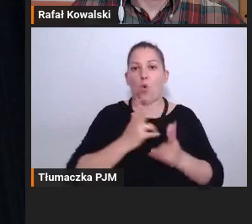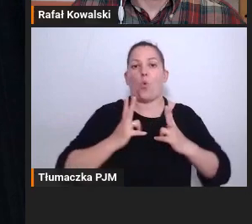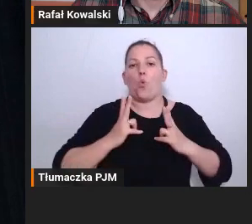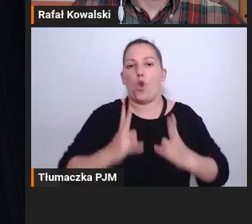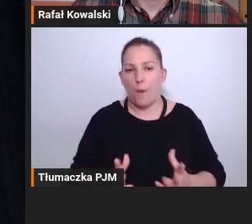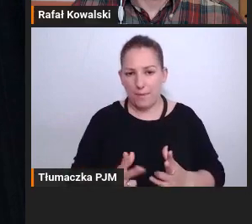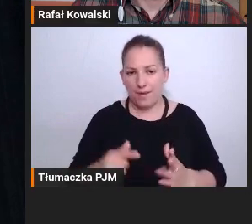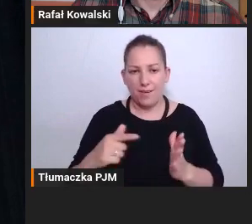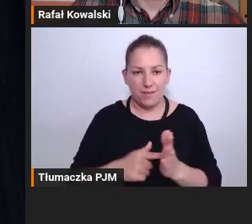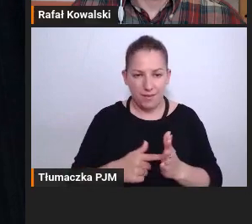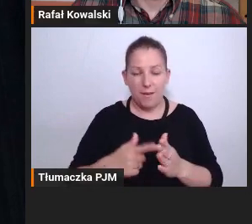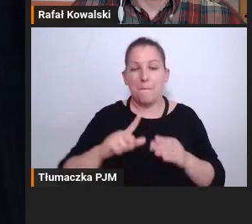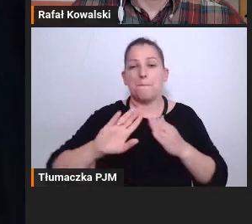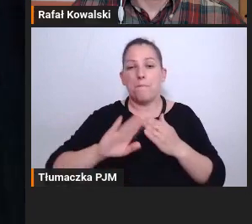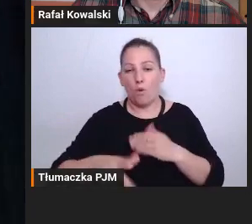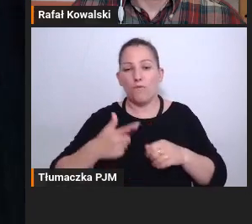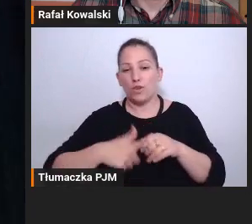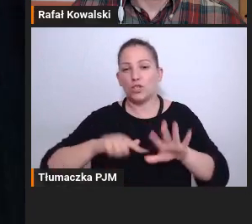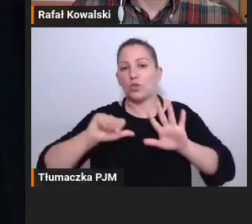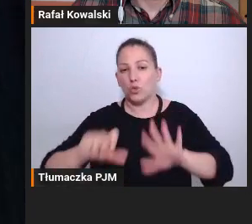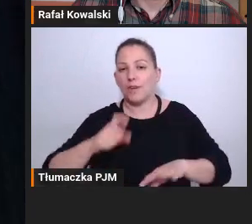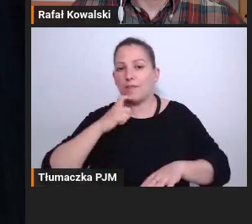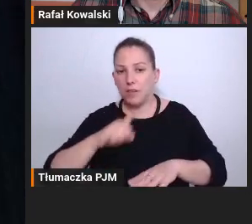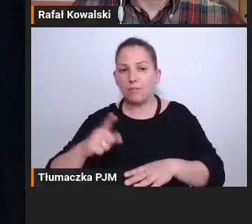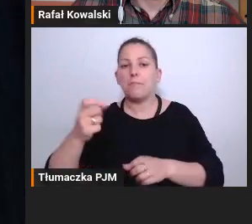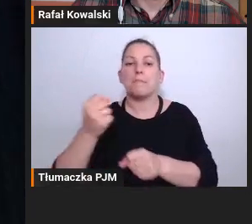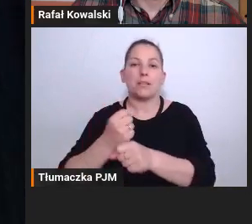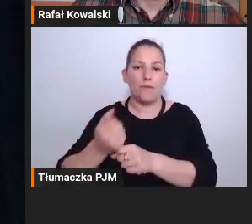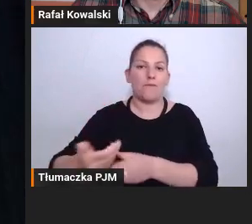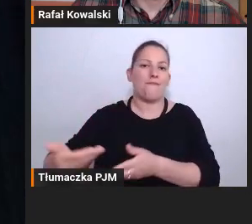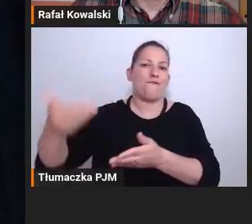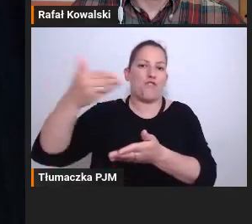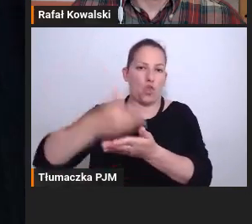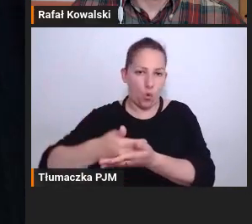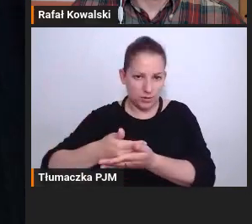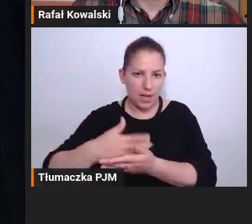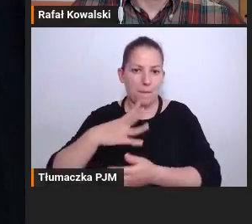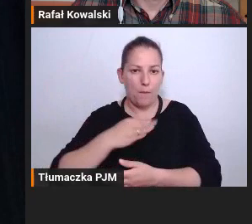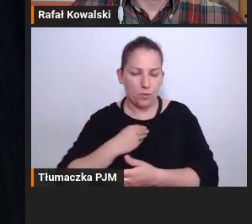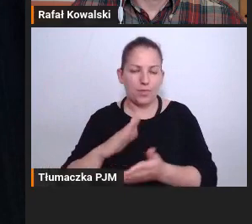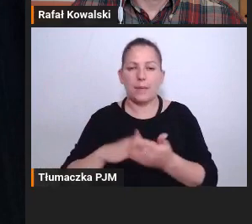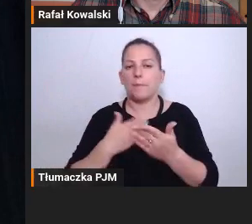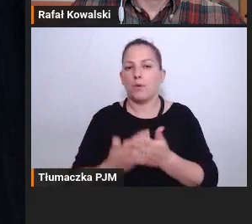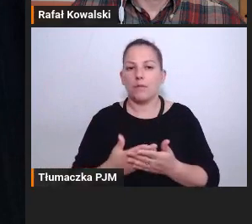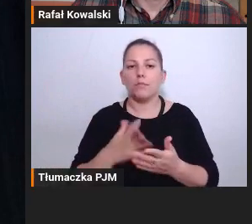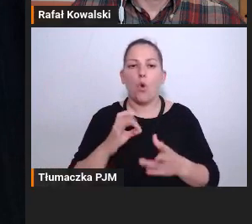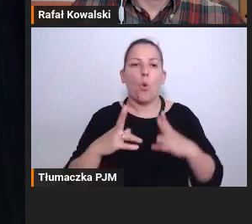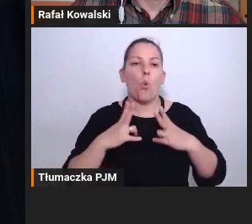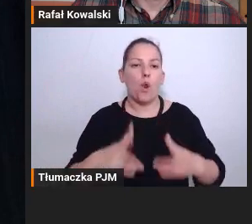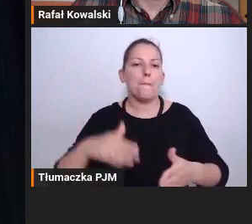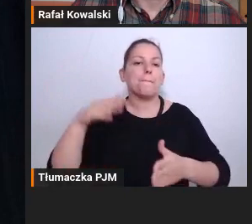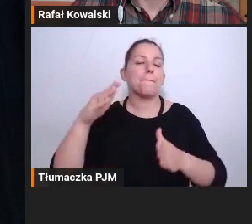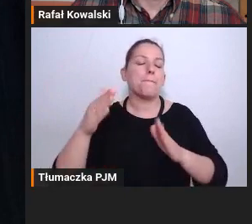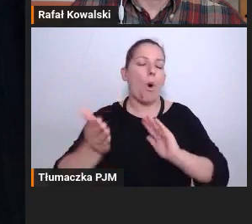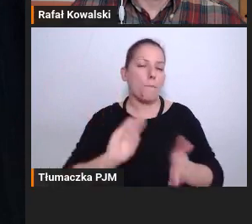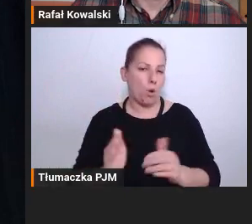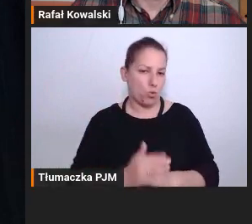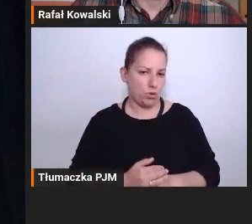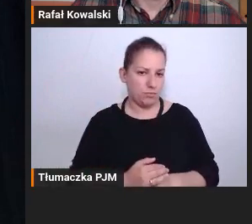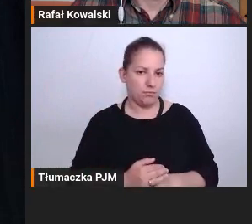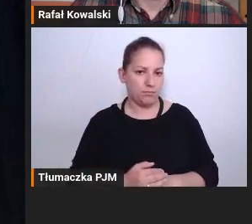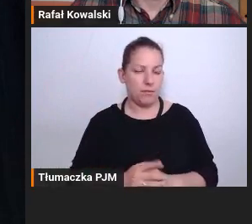po 26 kwietnia pracownik może nam złożyć wniosek na przykład o urlop opiekuńczy, tak?